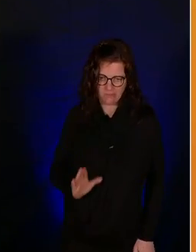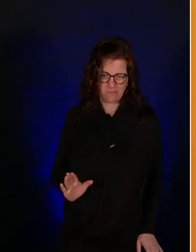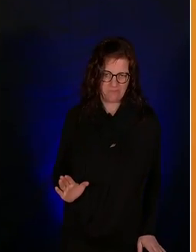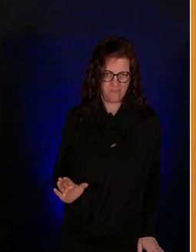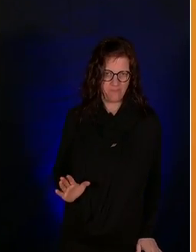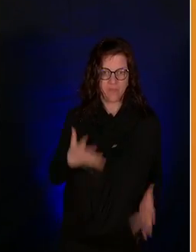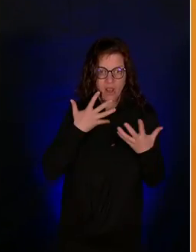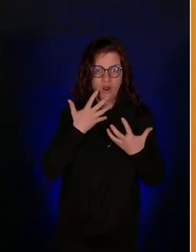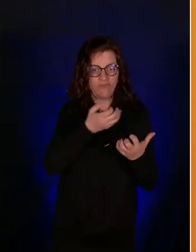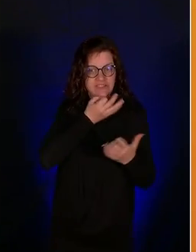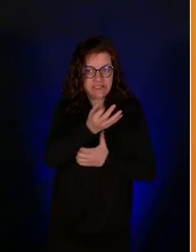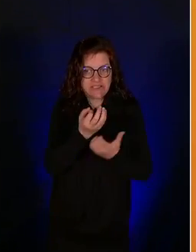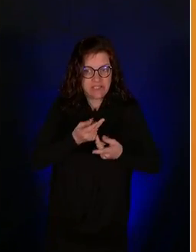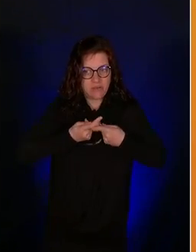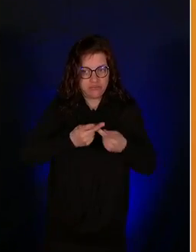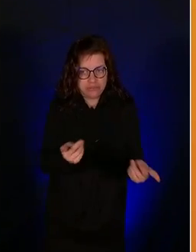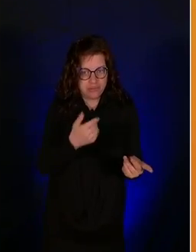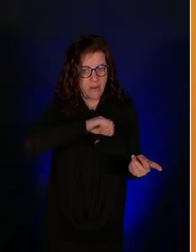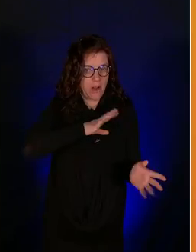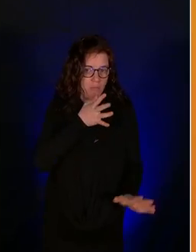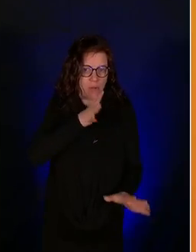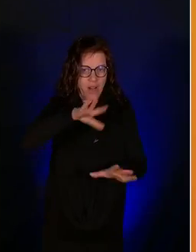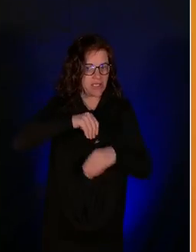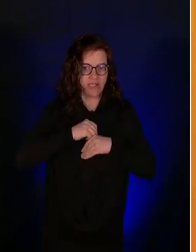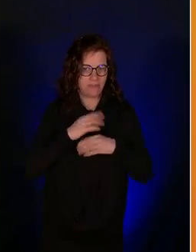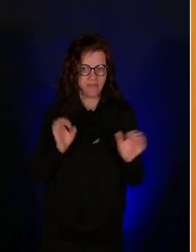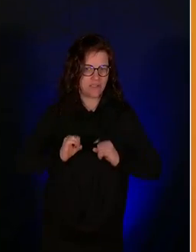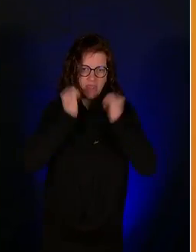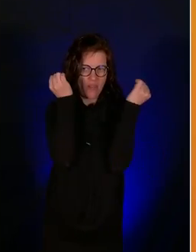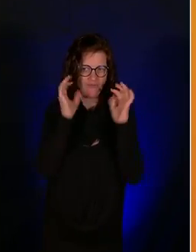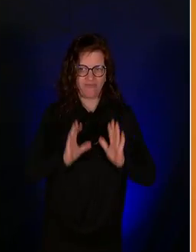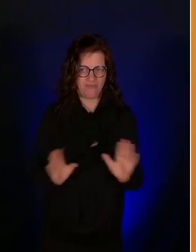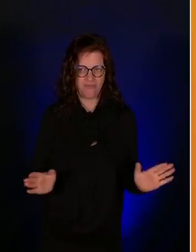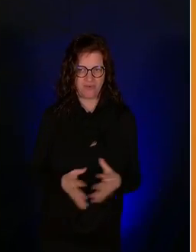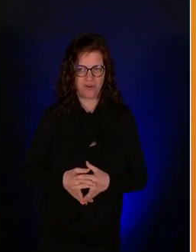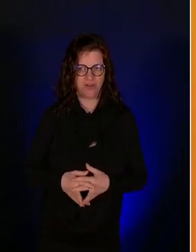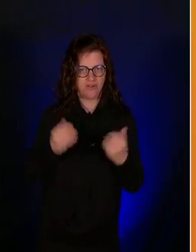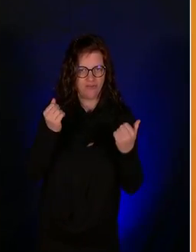tenais à le dire, parce que c'est inadmissible et révoltant. Voilà.